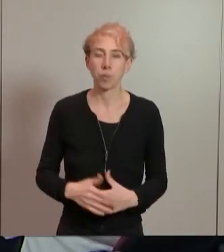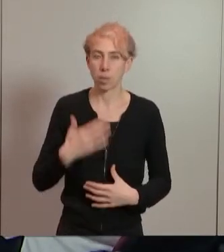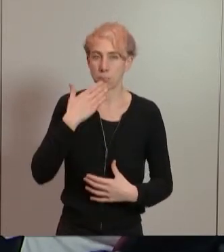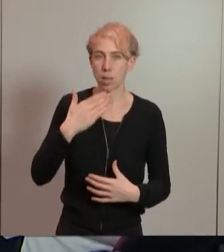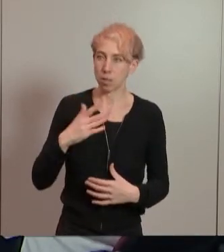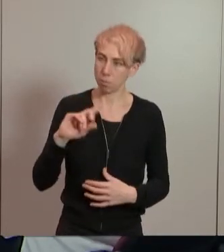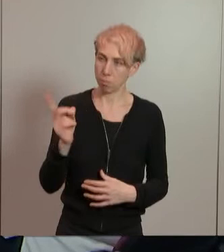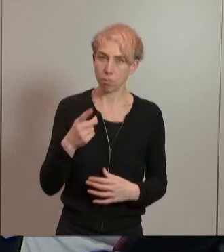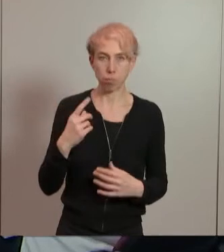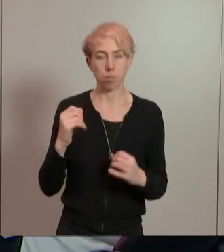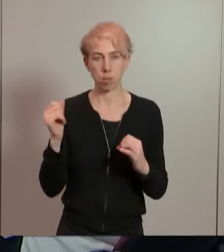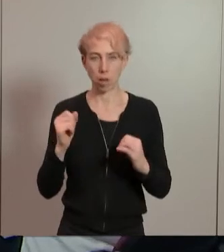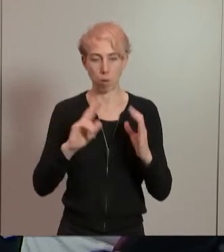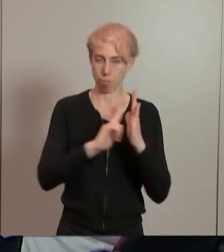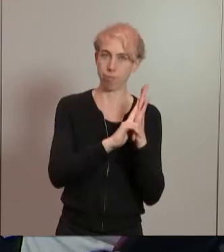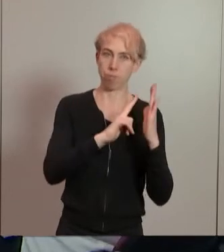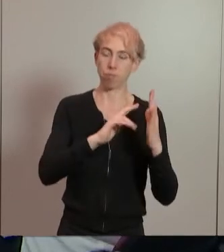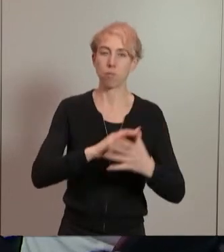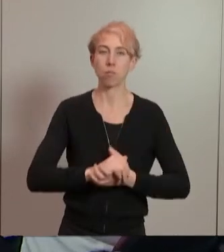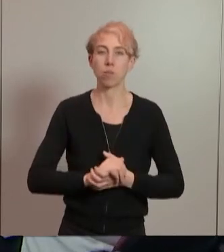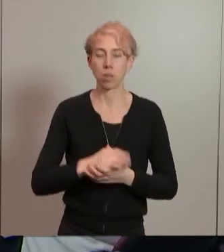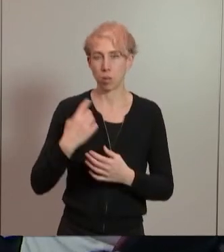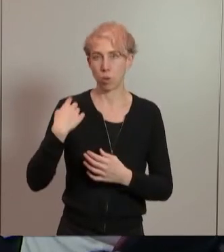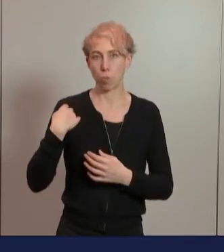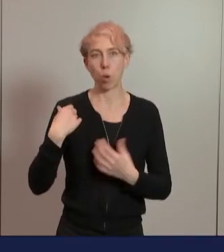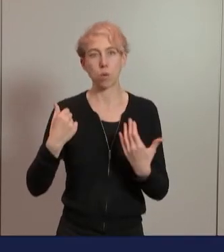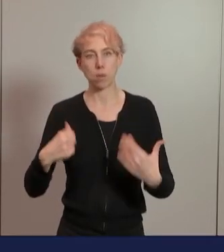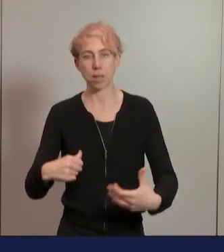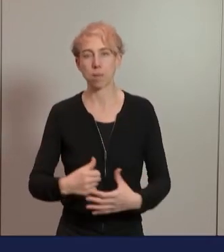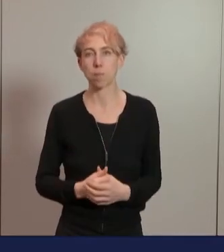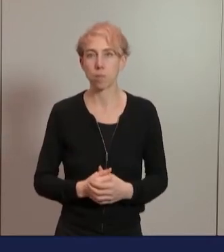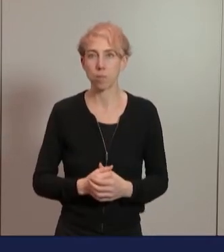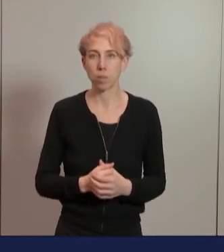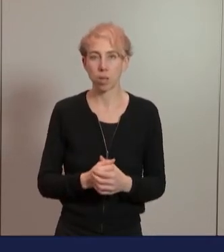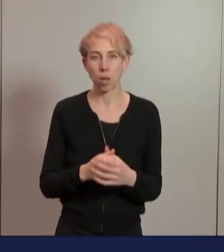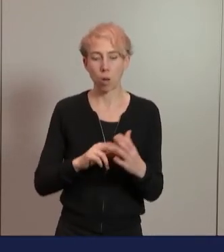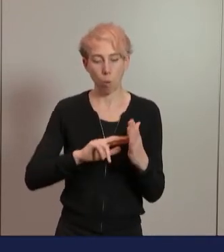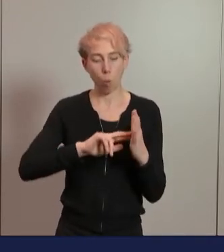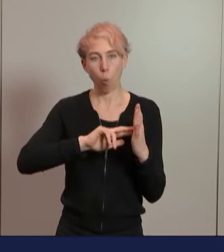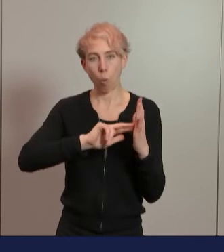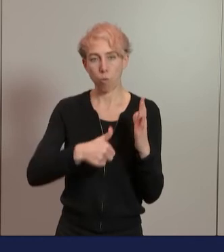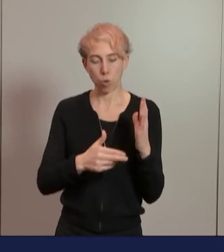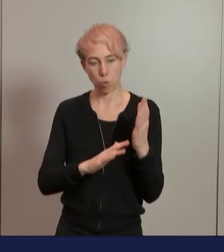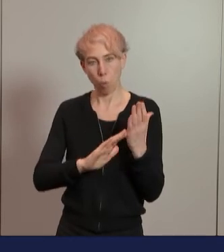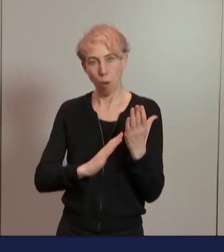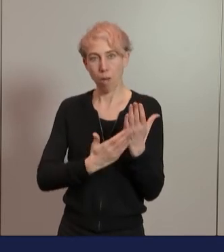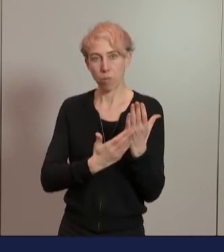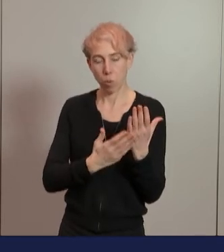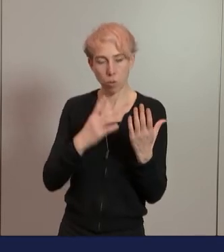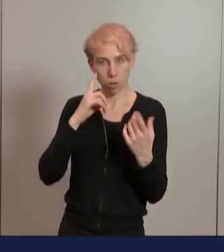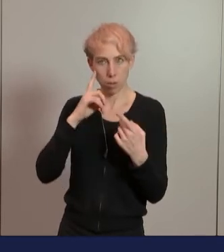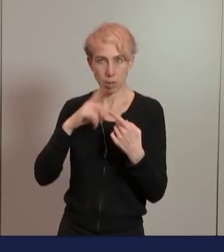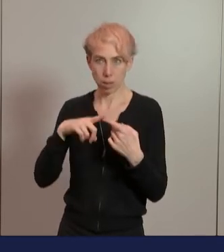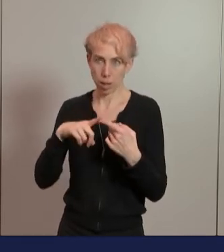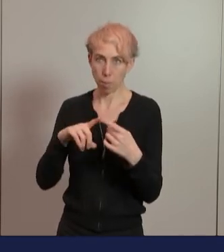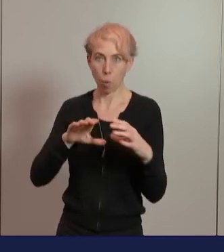Merci. Délibération adoptée à l'unanimité. Délibération numéro 16, avenant à la convention constitutive du groupement de coopération sociale